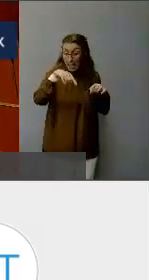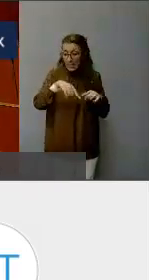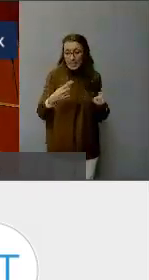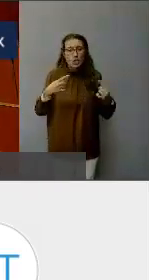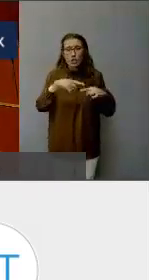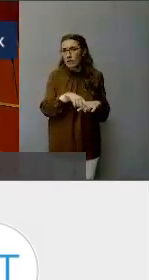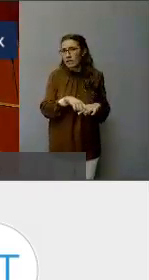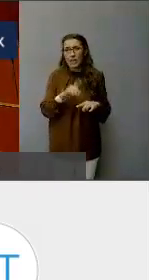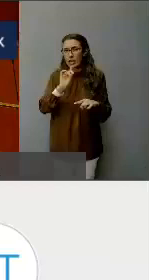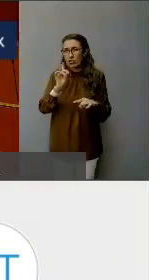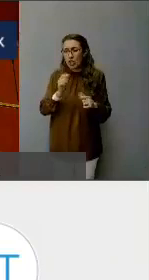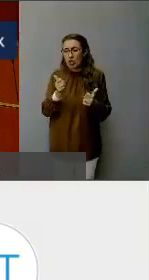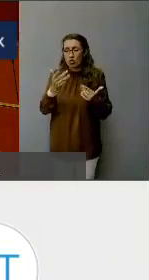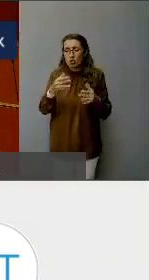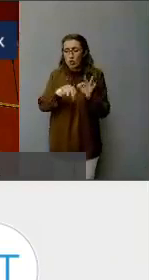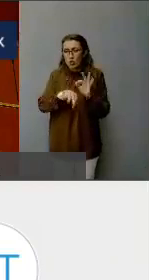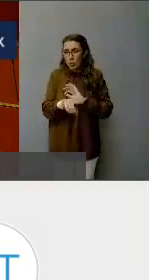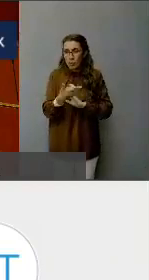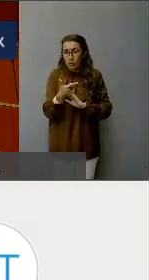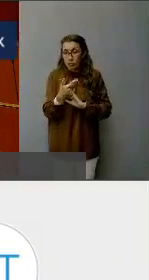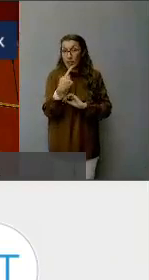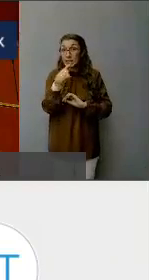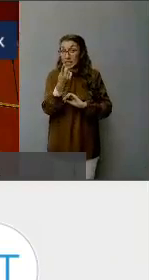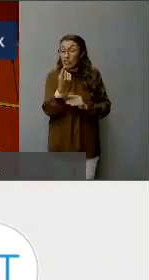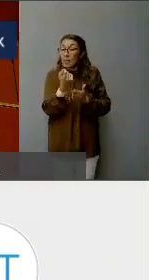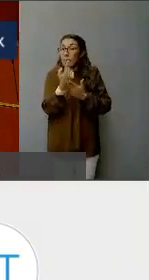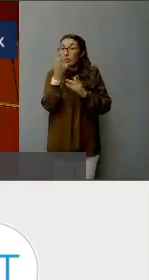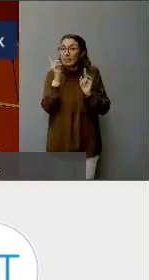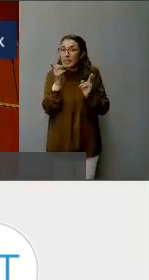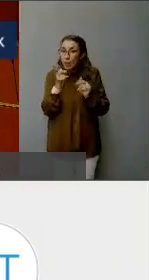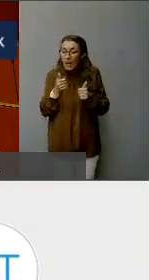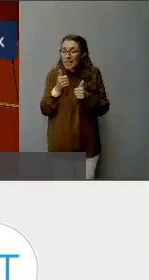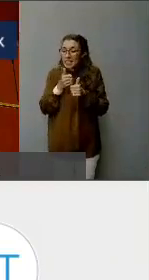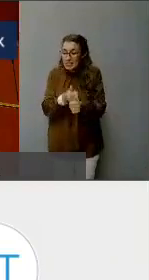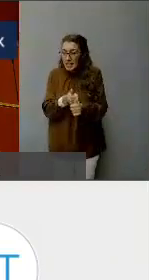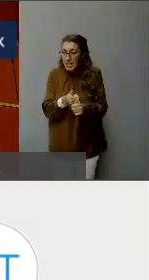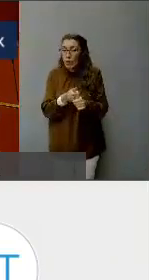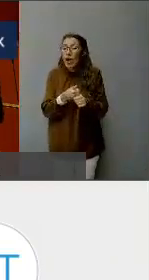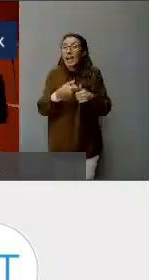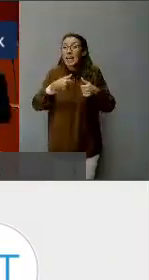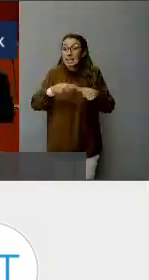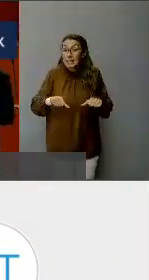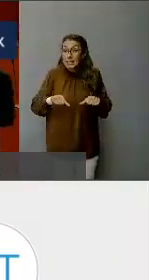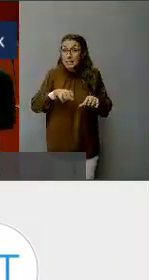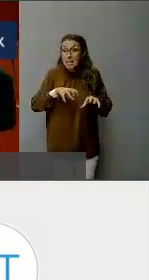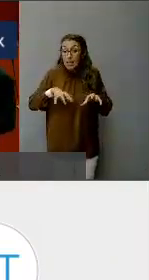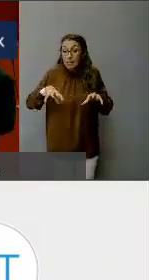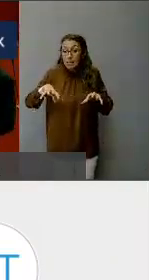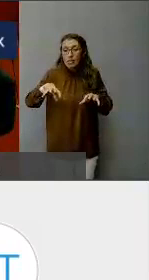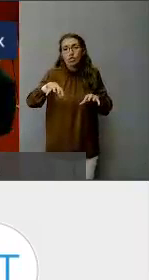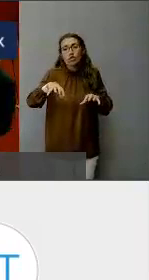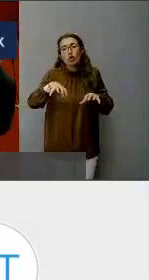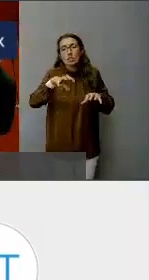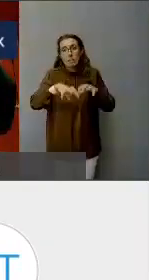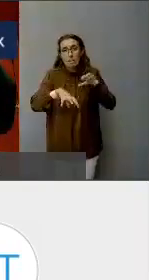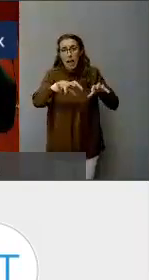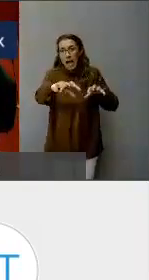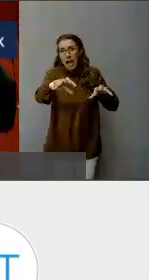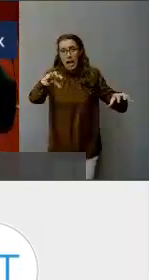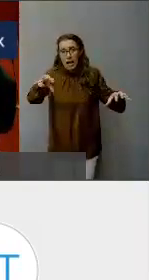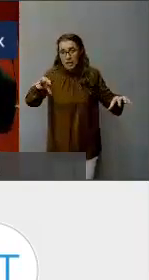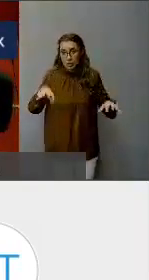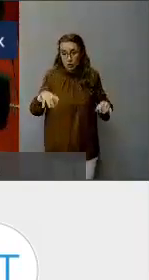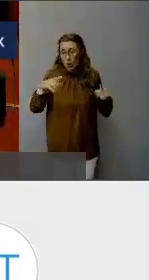deve deve condividere il tema del della insediamento sparso così come l'emendamento